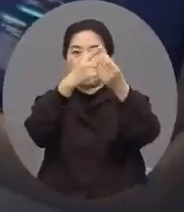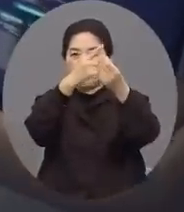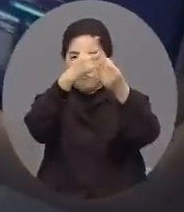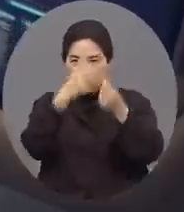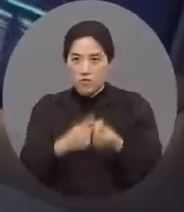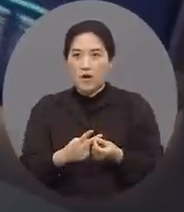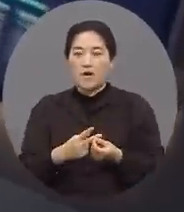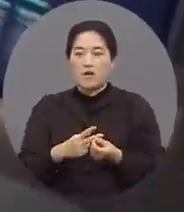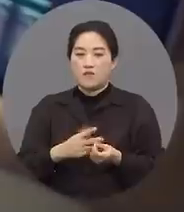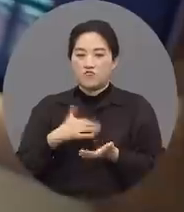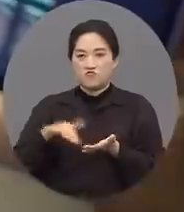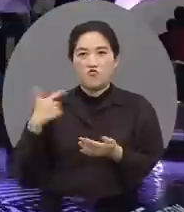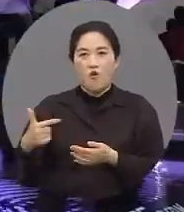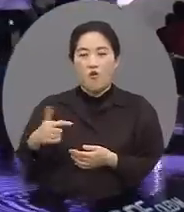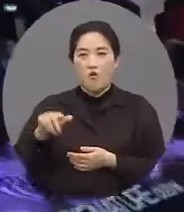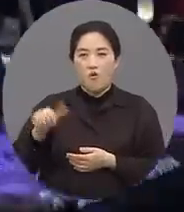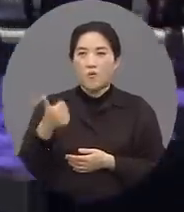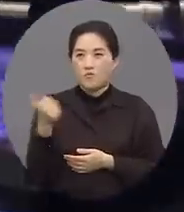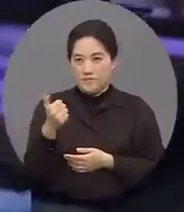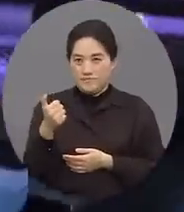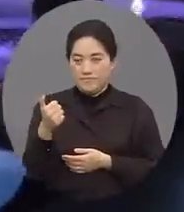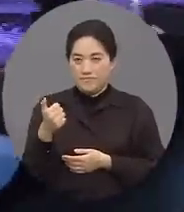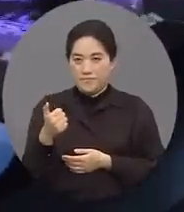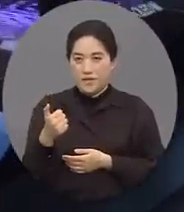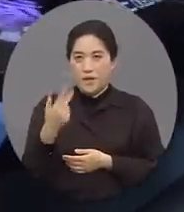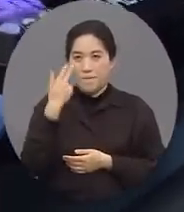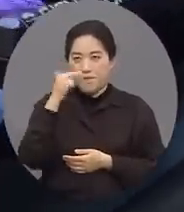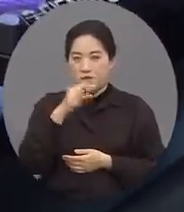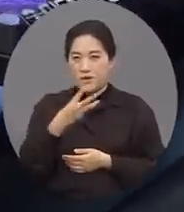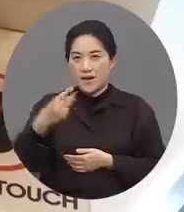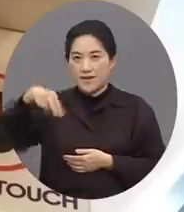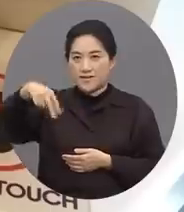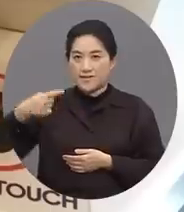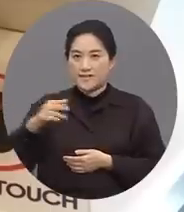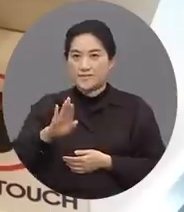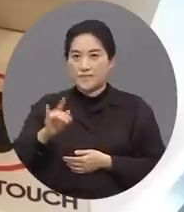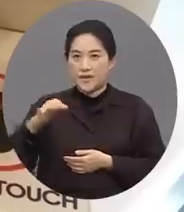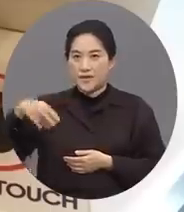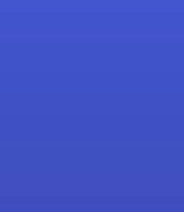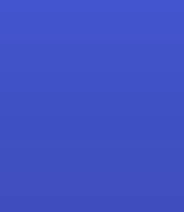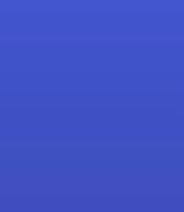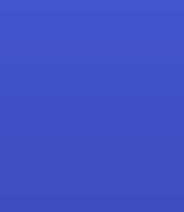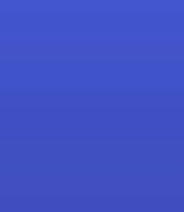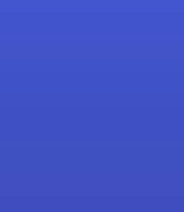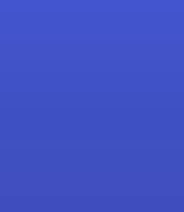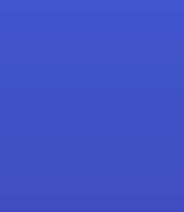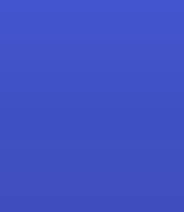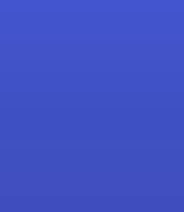550여 곳이 참가했습니다. 미국 라스베이거스에서 MBC 뉴스 임상재입니다.